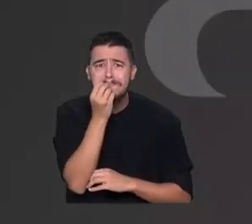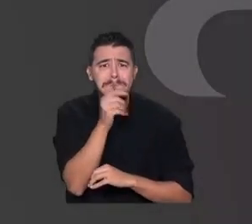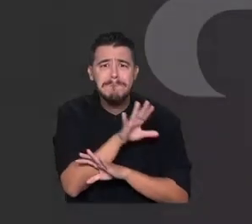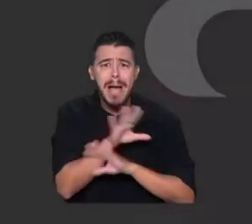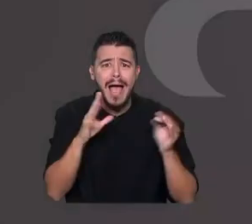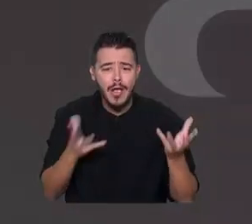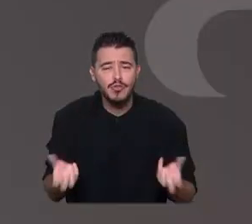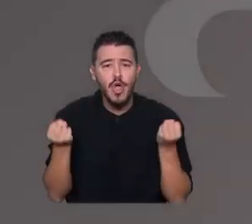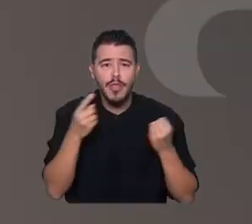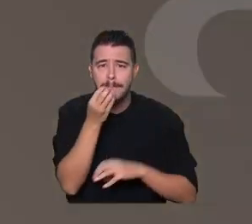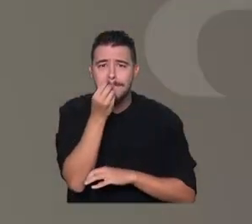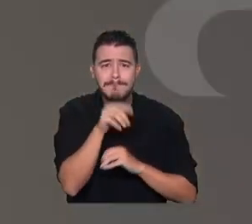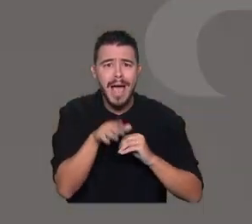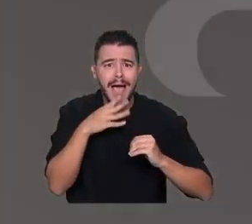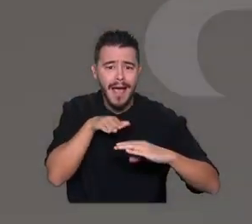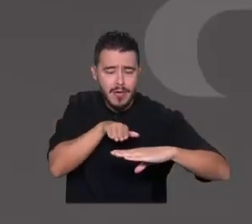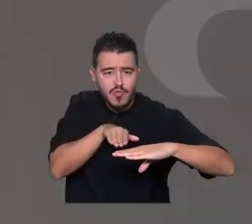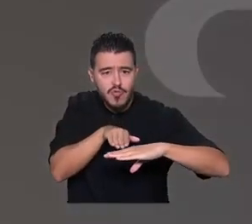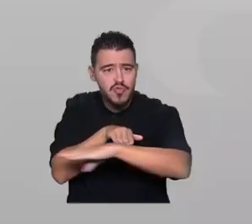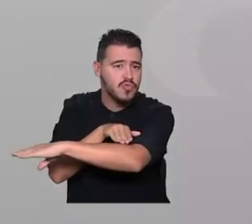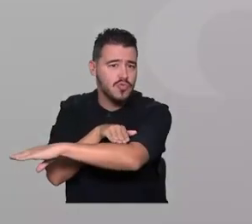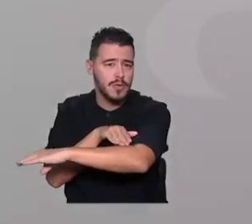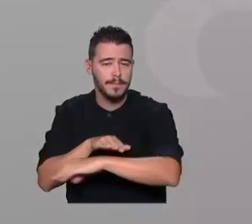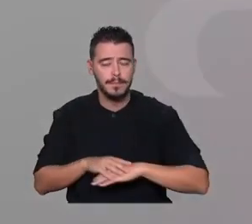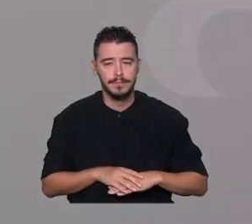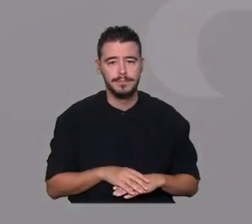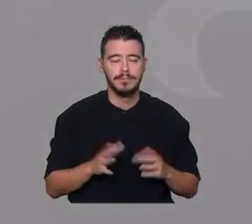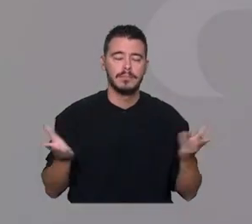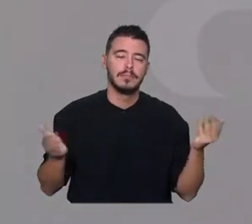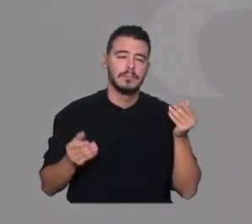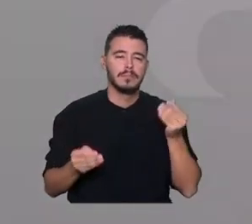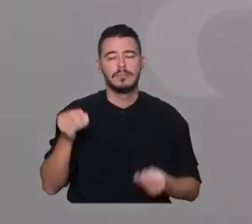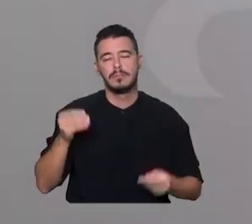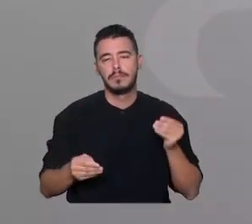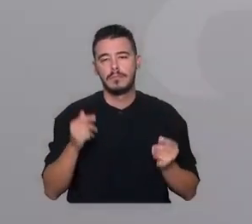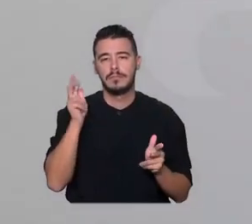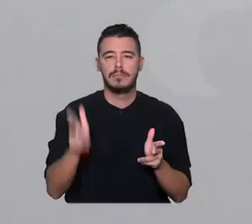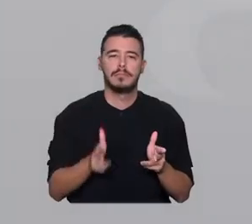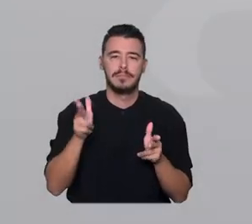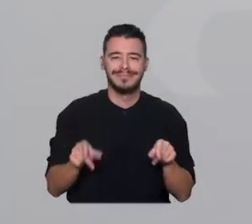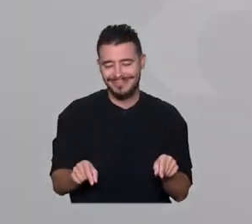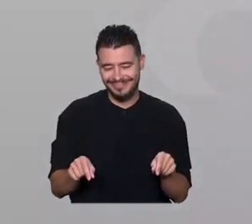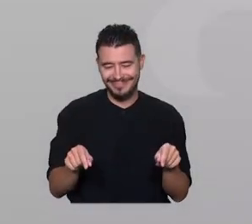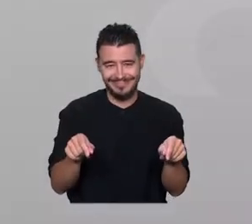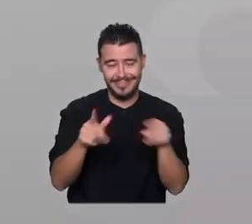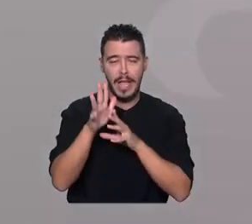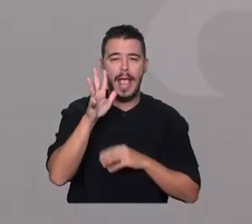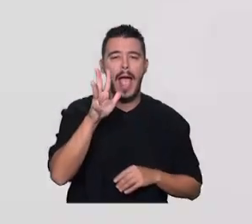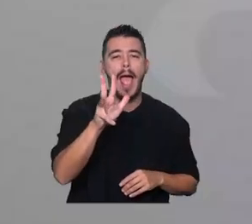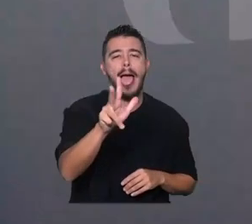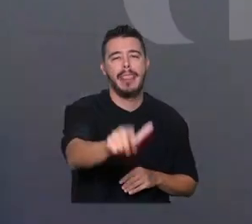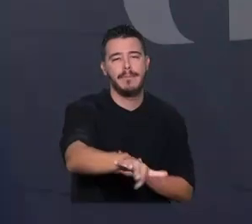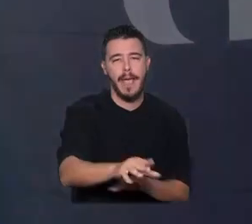σημείο υπήρχαν δύο υπάλληλοι. Ένα λεπτό. Το πρόβλημα και τους κινδύνους με το σιδηρόδρομο τους εντοπίζουμε καθημερινά. Σήμερα μάλιστα έχουν